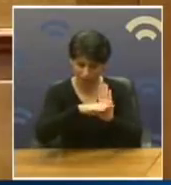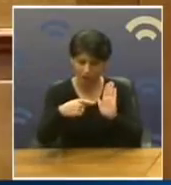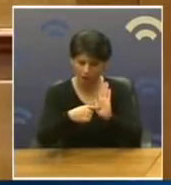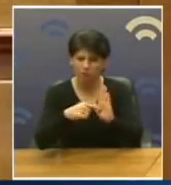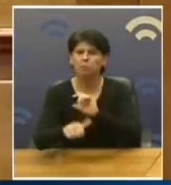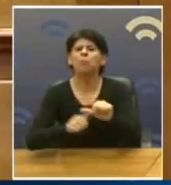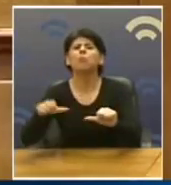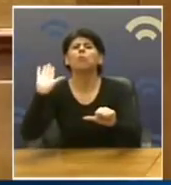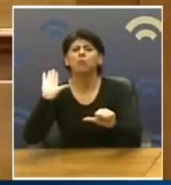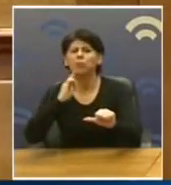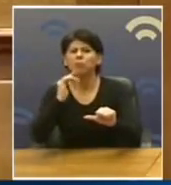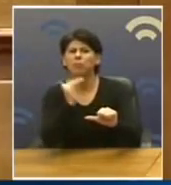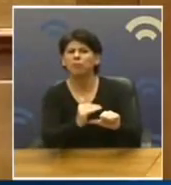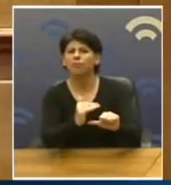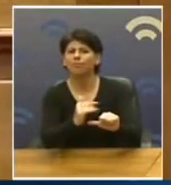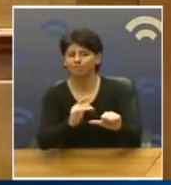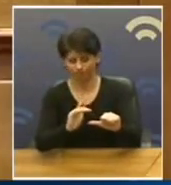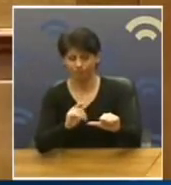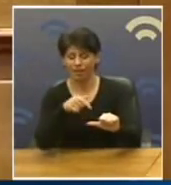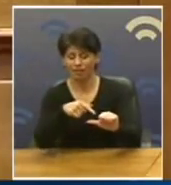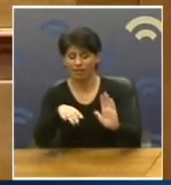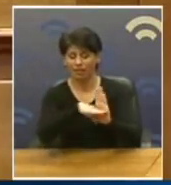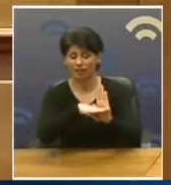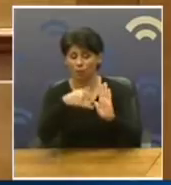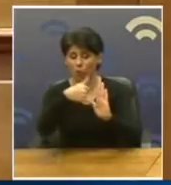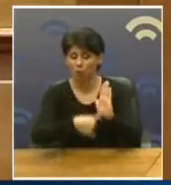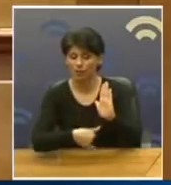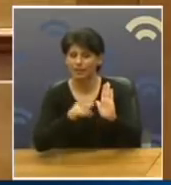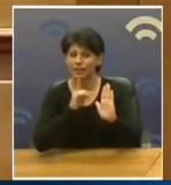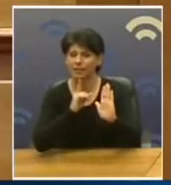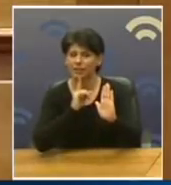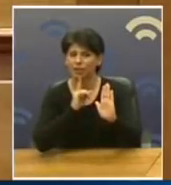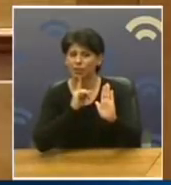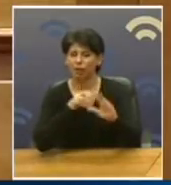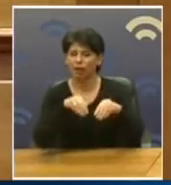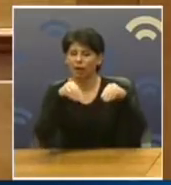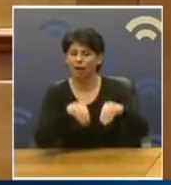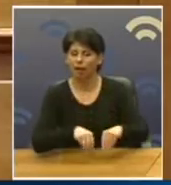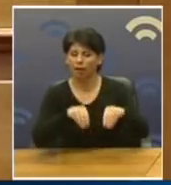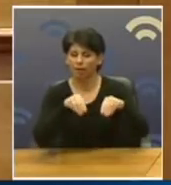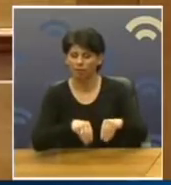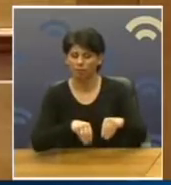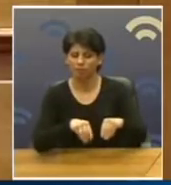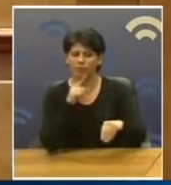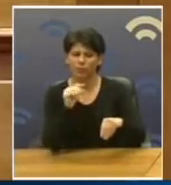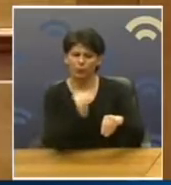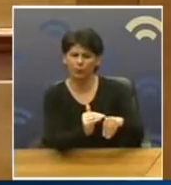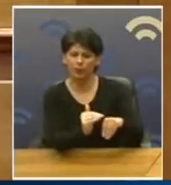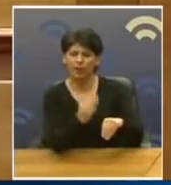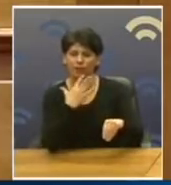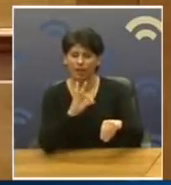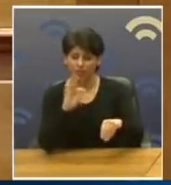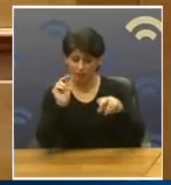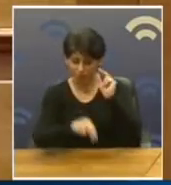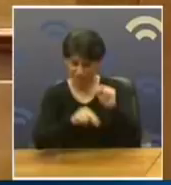αναθεωρηθεί, τότε η διάταξη ουσιαστικά είναι σαν να αναβαπτίζεται, να επανανομιμοποιείται. Είναι σαν να ψηφίζεται και να